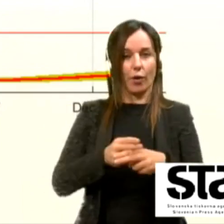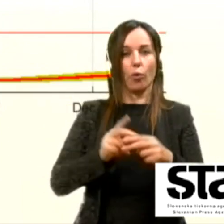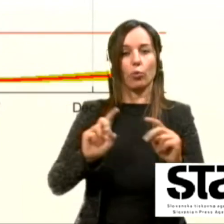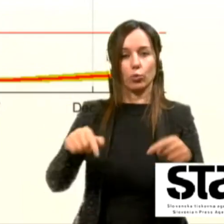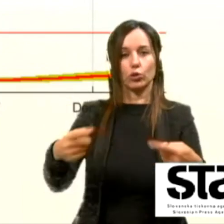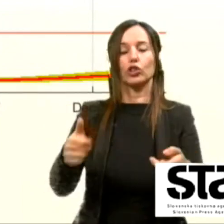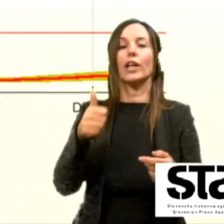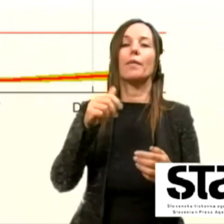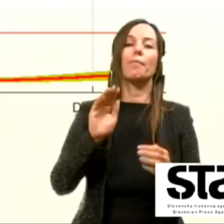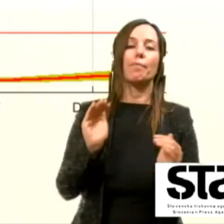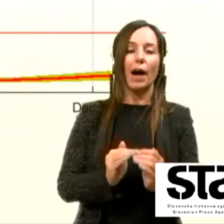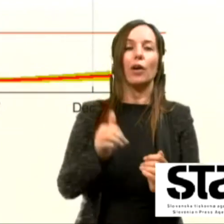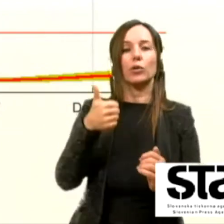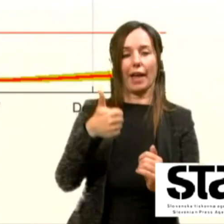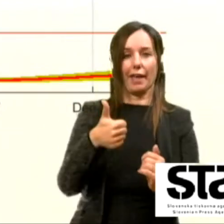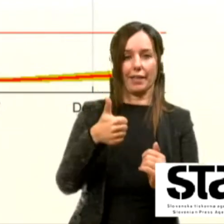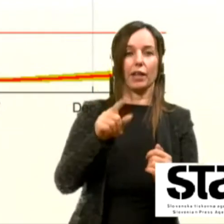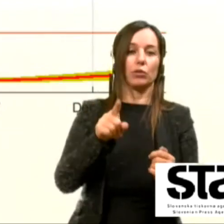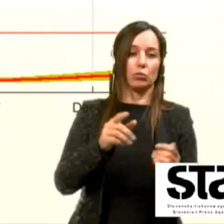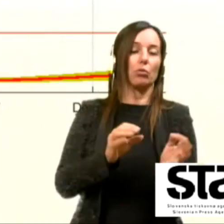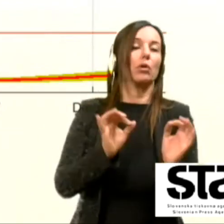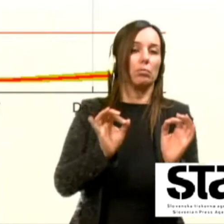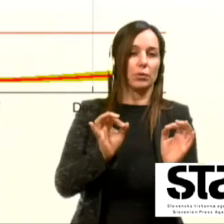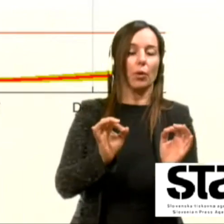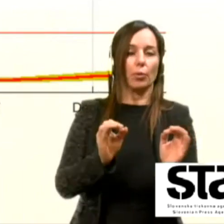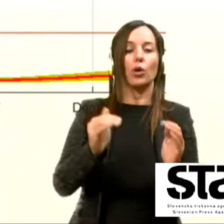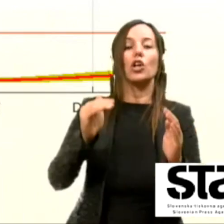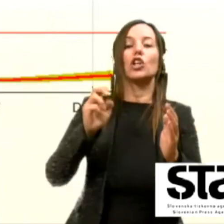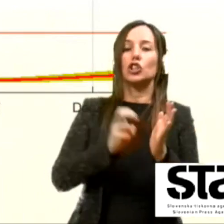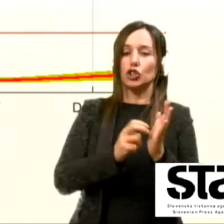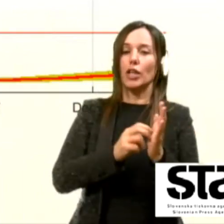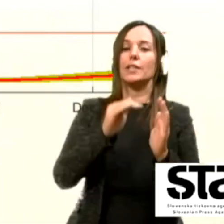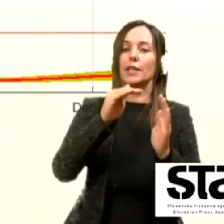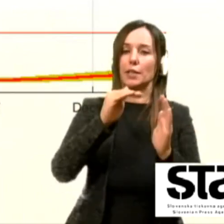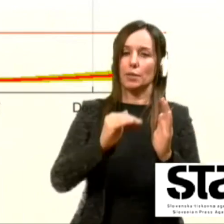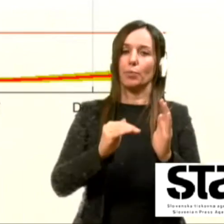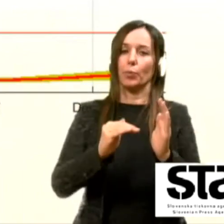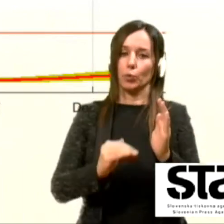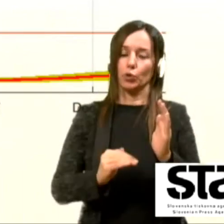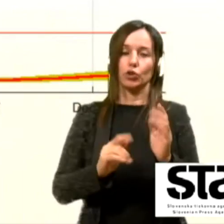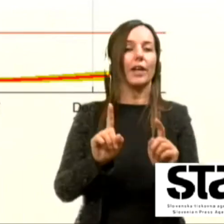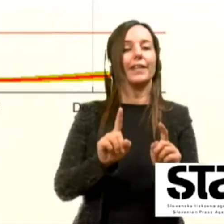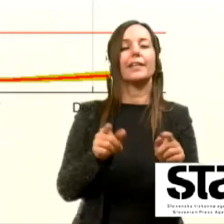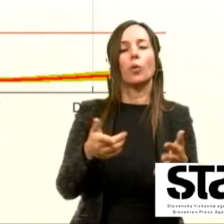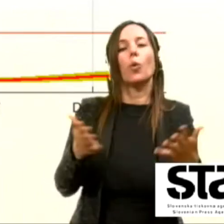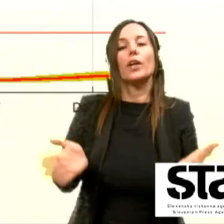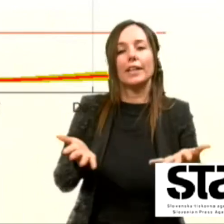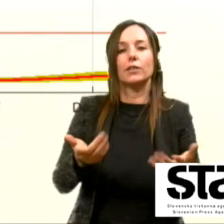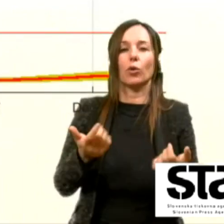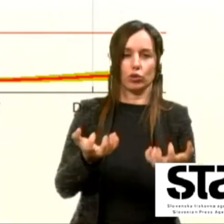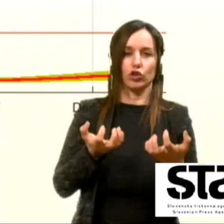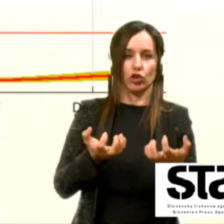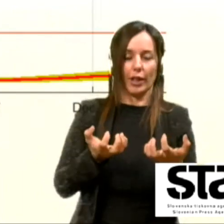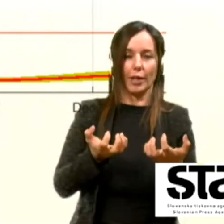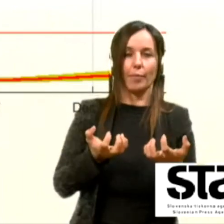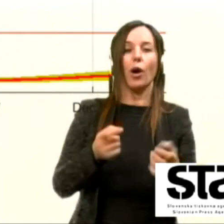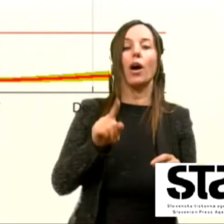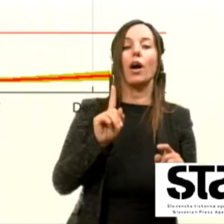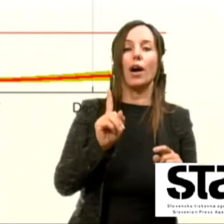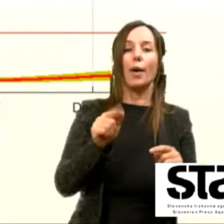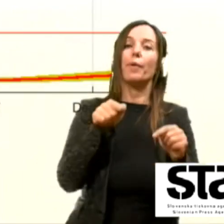se ta R spušča, ne gre tako hitro, kot bi si želeli, ampak to